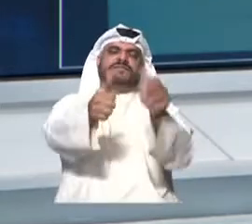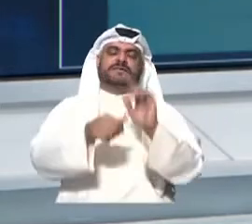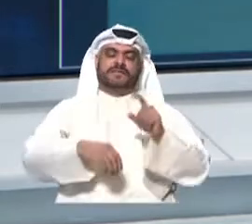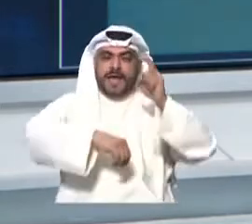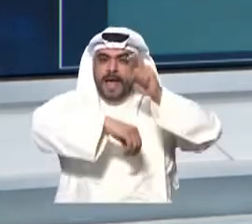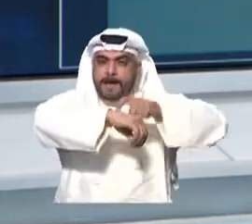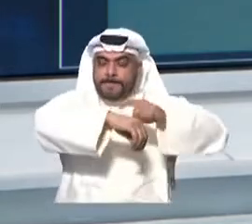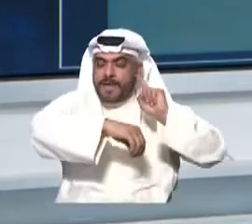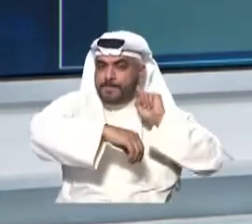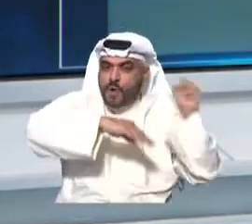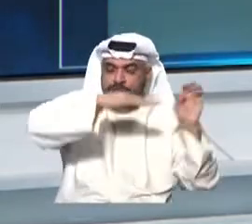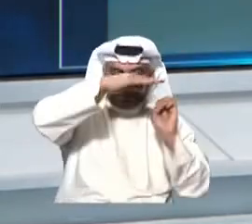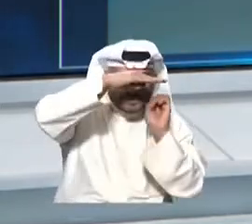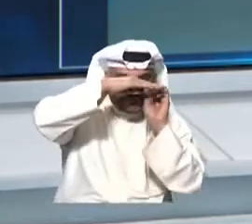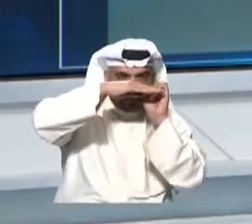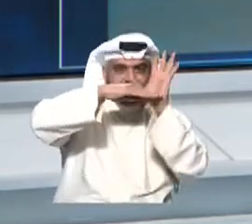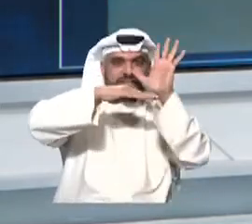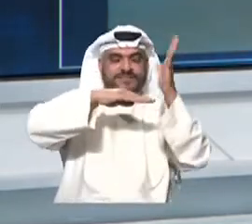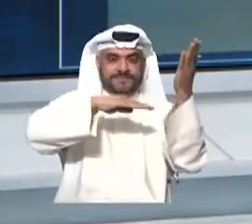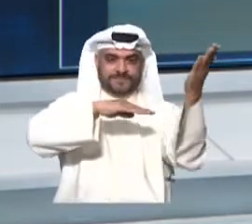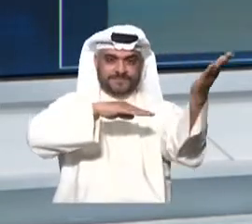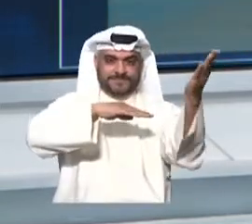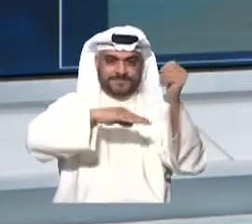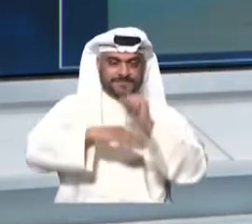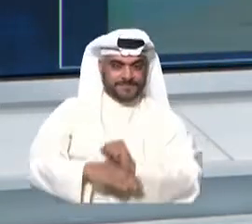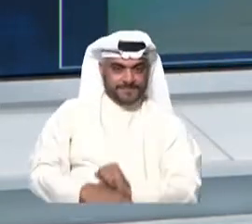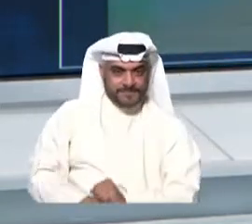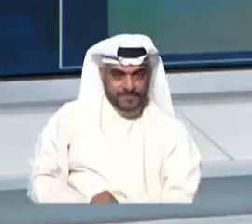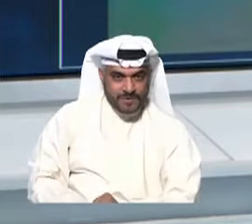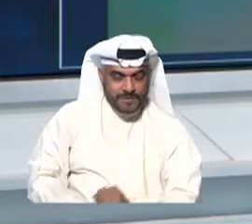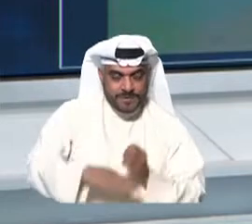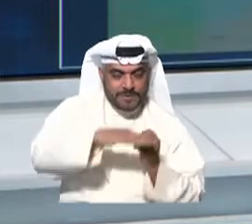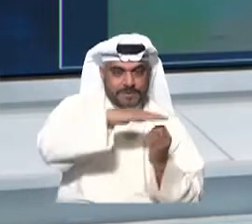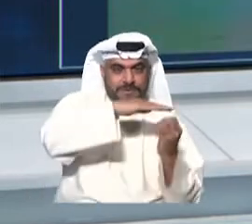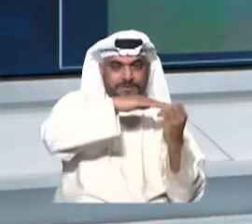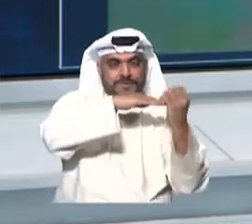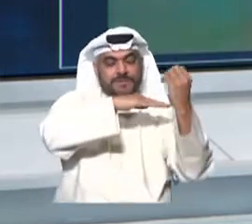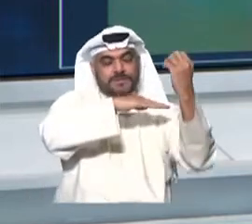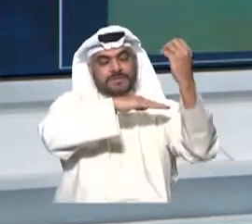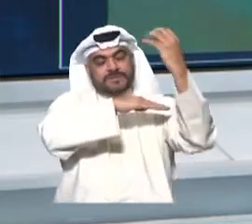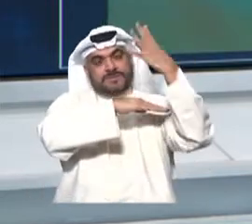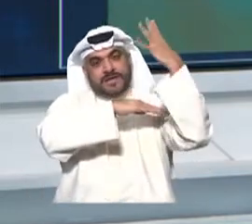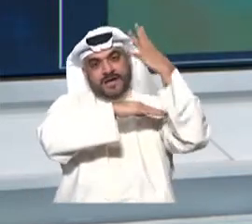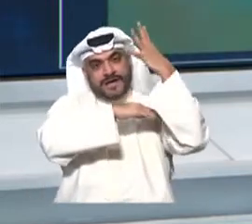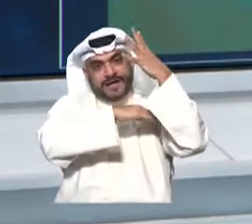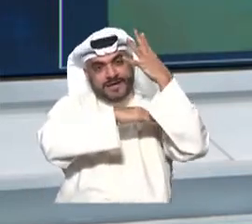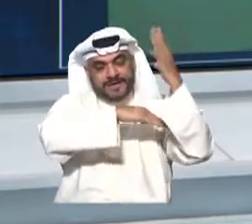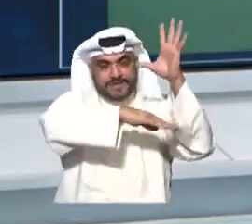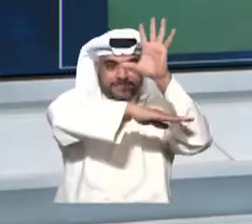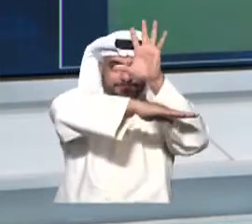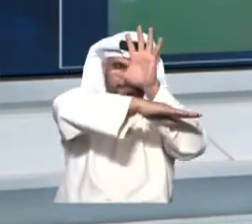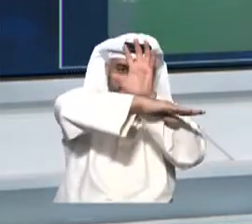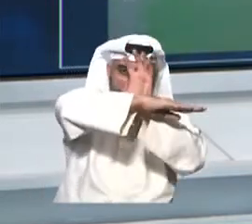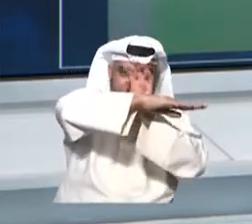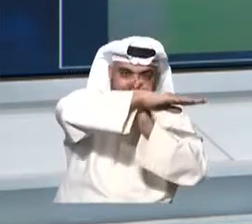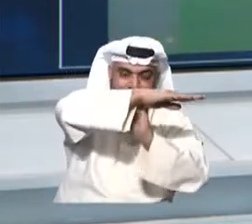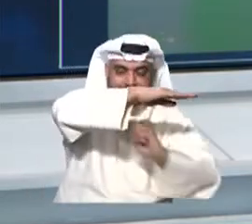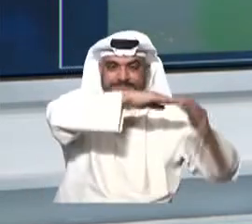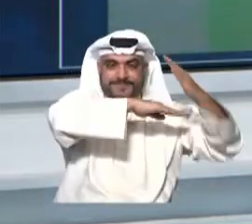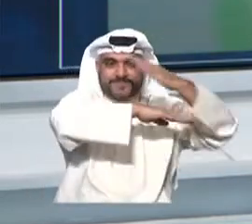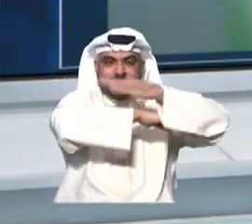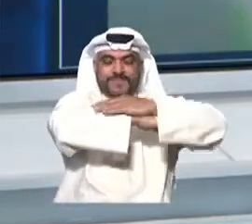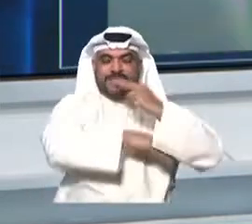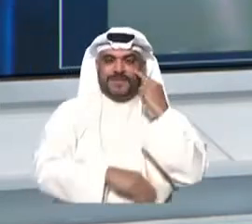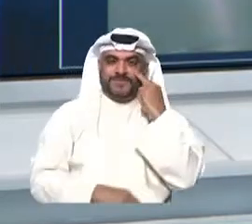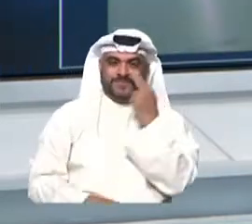الغد. المواقيت حسب التوقيت المحلي لمدينة الكويت، أذان الفجر الساعة 3:21 دقيقة، شروق الشمس 5:52 دقيقة، غروب